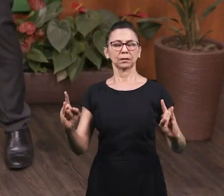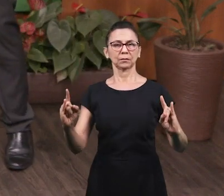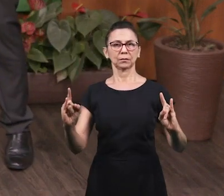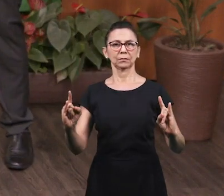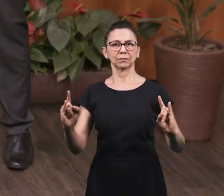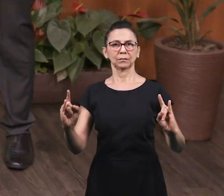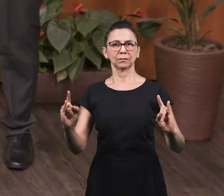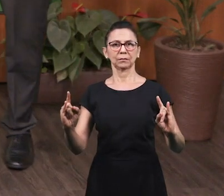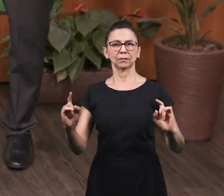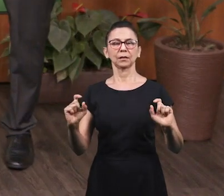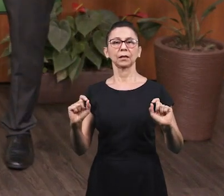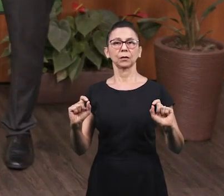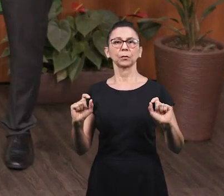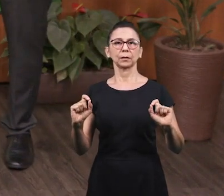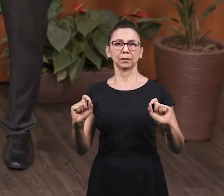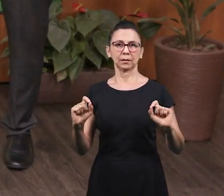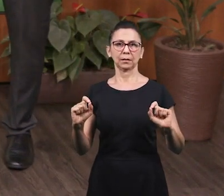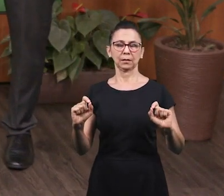tabernacle,